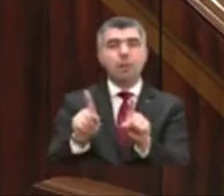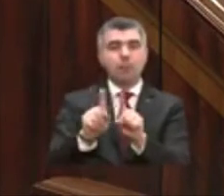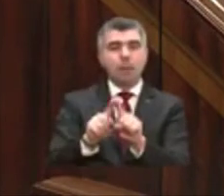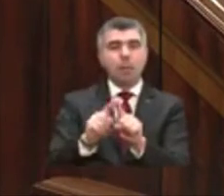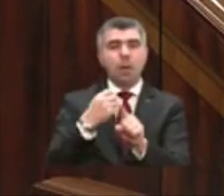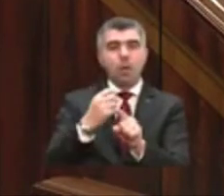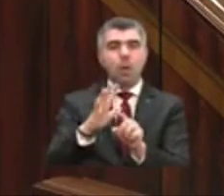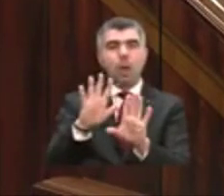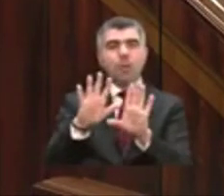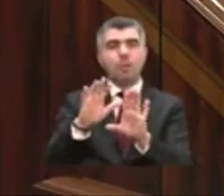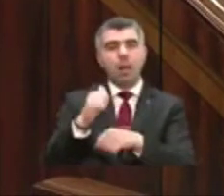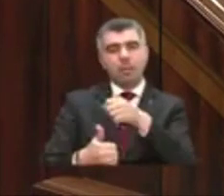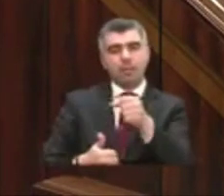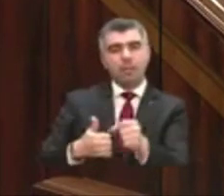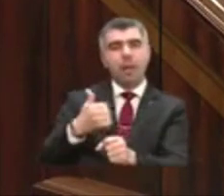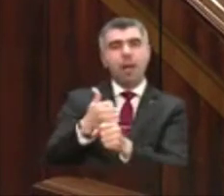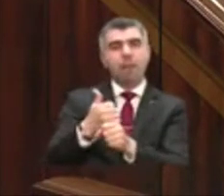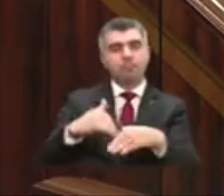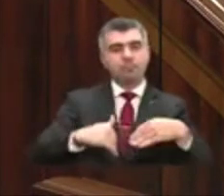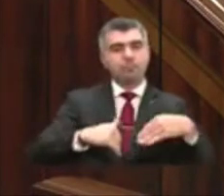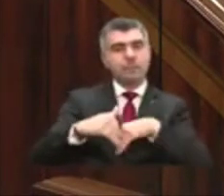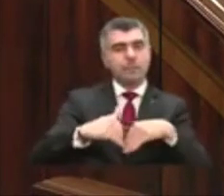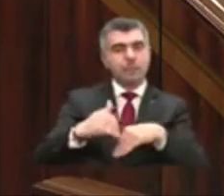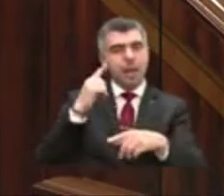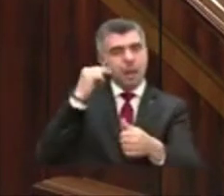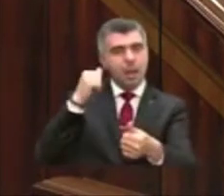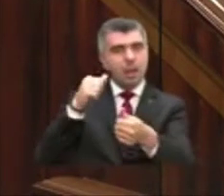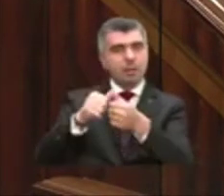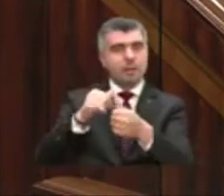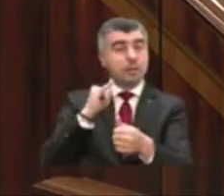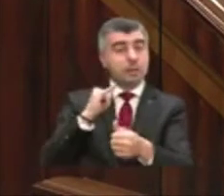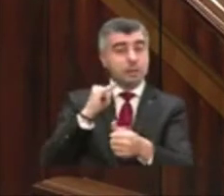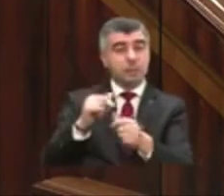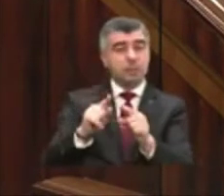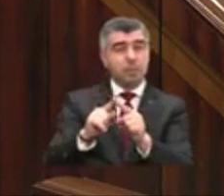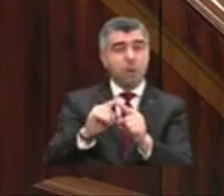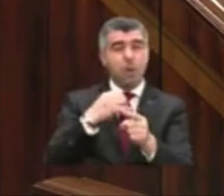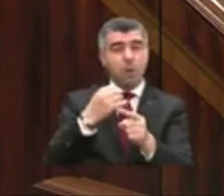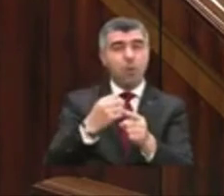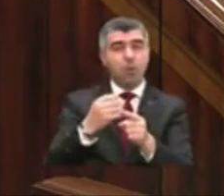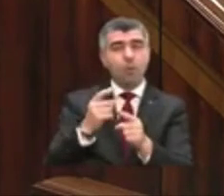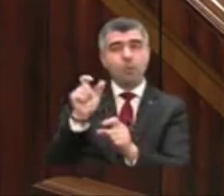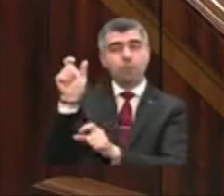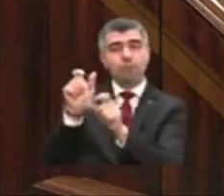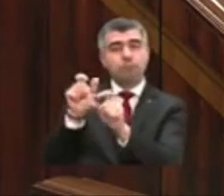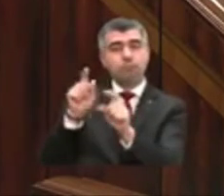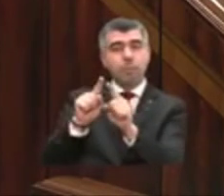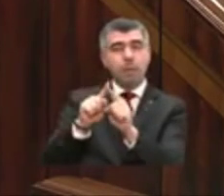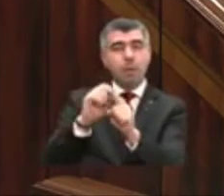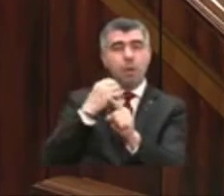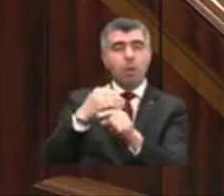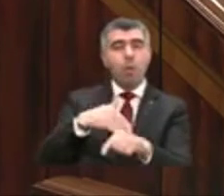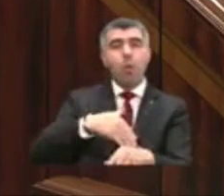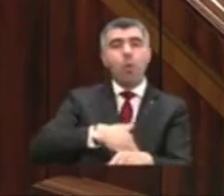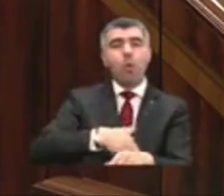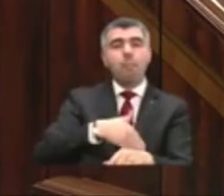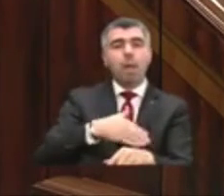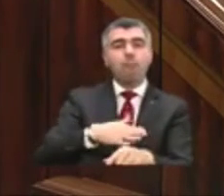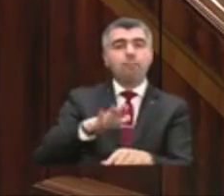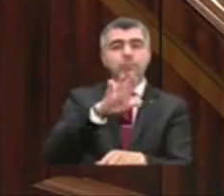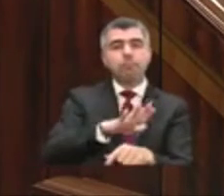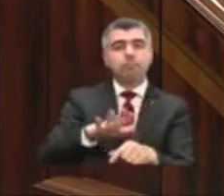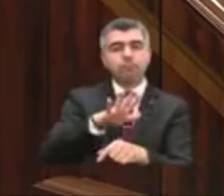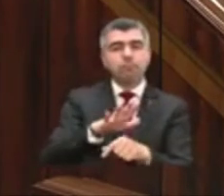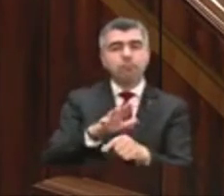للسلامة الطرقية. لذا نذكركم السيد الوزير المحترم بتنامي معاناة ساكنة جهة قلميم ودنون والتي تتفاقم مع ظهور